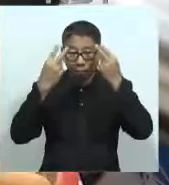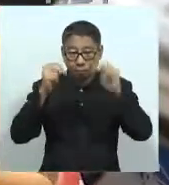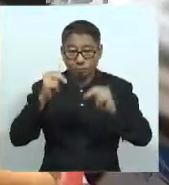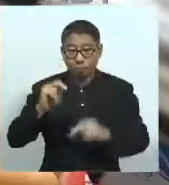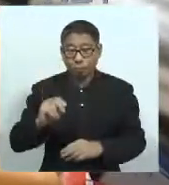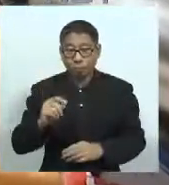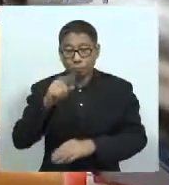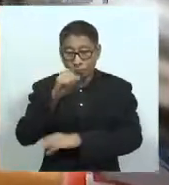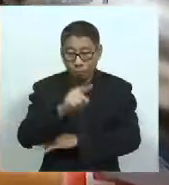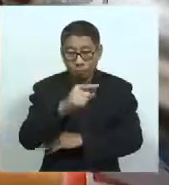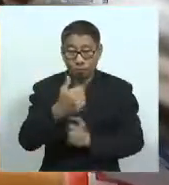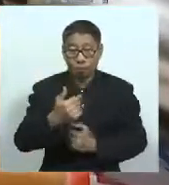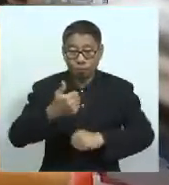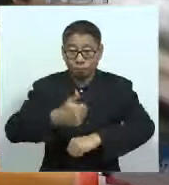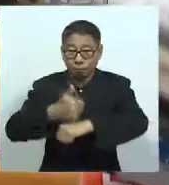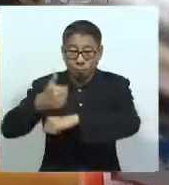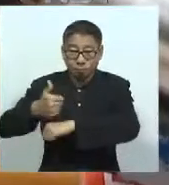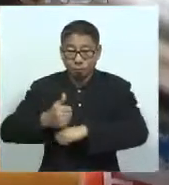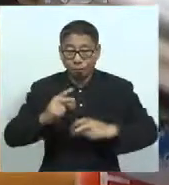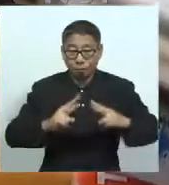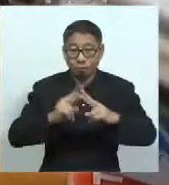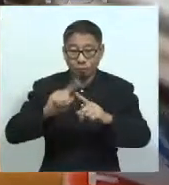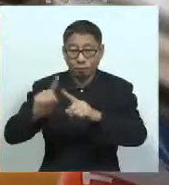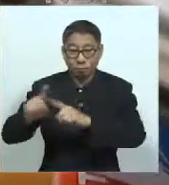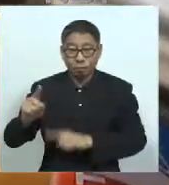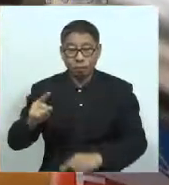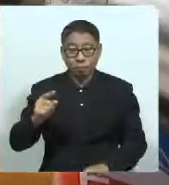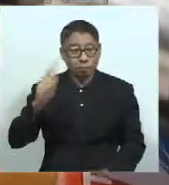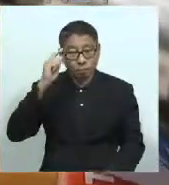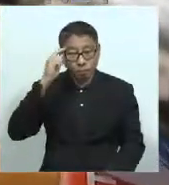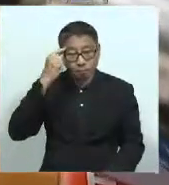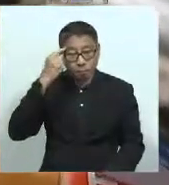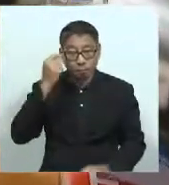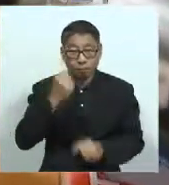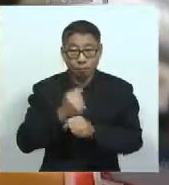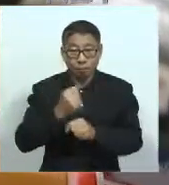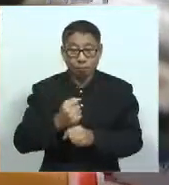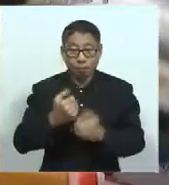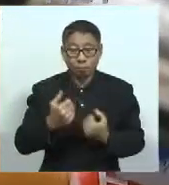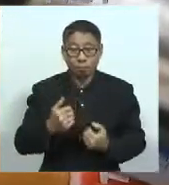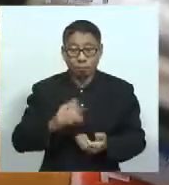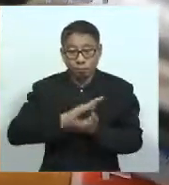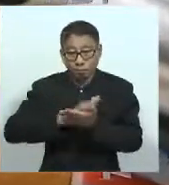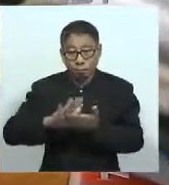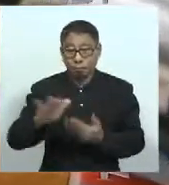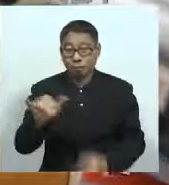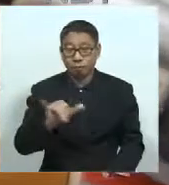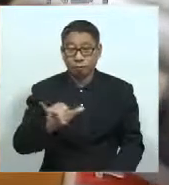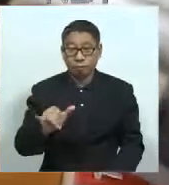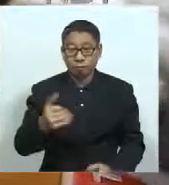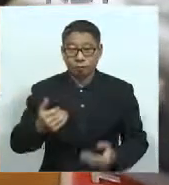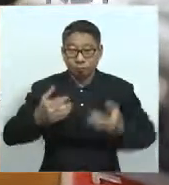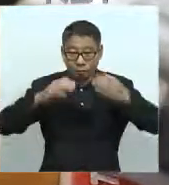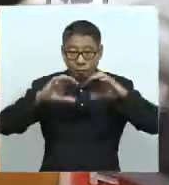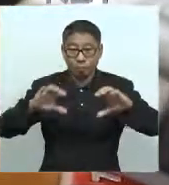ายนี้แต่รัฐมนตรีอื่นนั้นยังไม่รู้ยังทำพิธีกรรมกันยังไม่เสร็จเพราะฉะนั้นคณะรัฐมนตรีก็จ